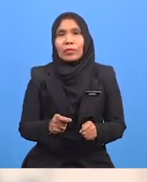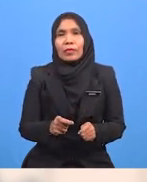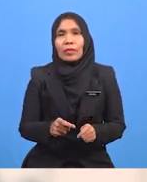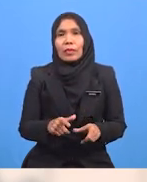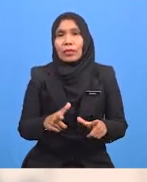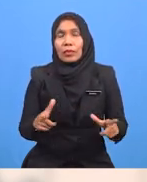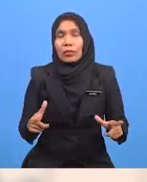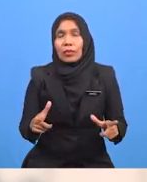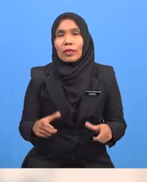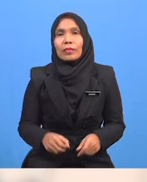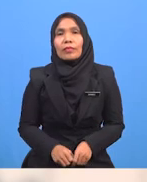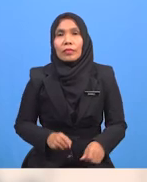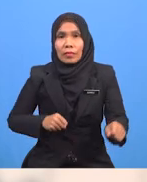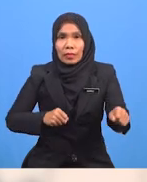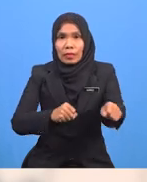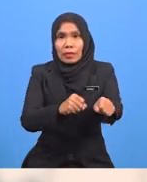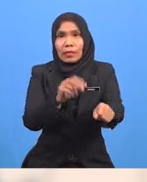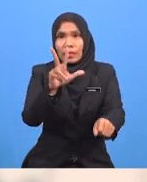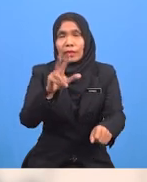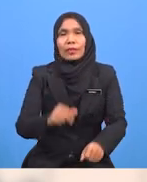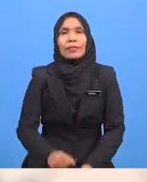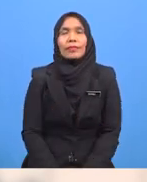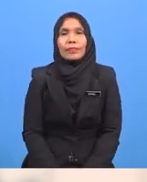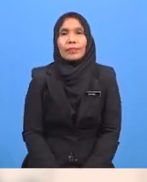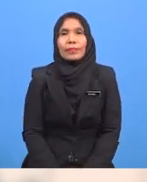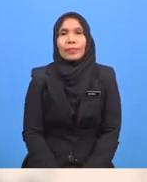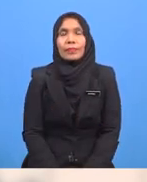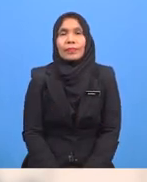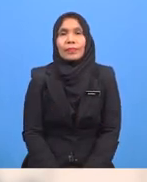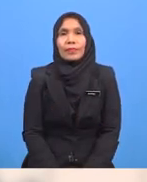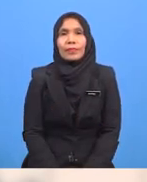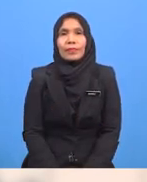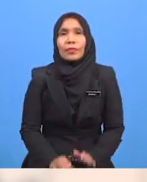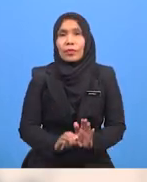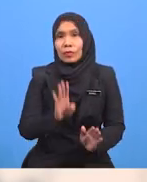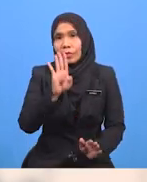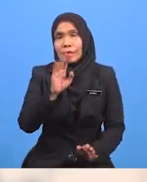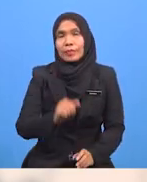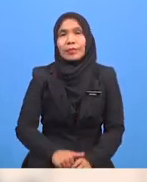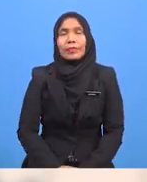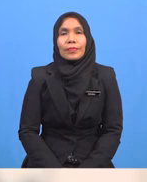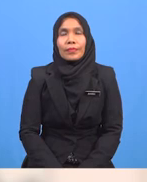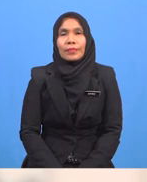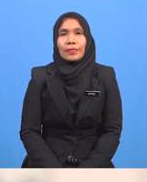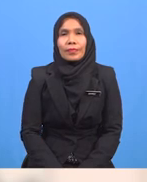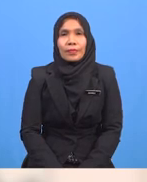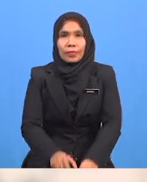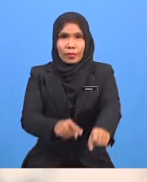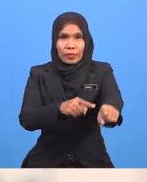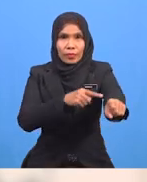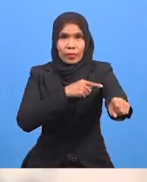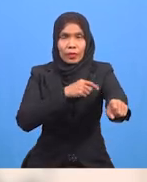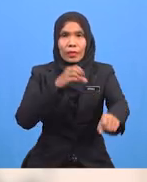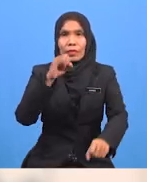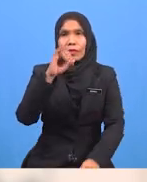sudut kandang tidak diberi Hai Mari kita lihat contoh keempat panjang sisi